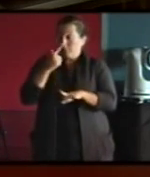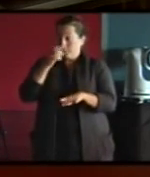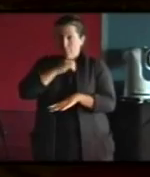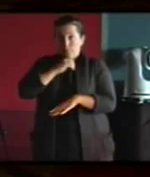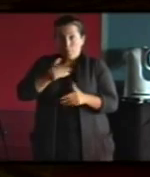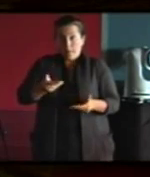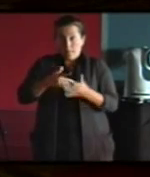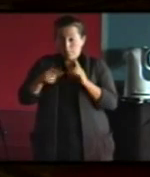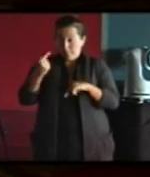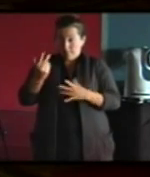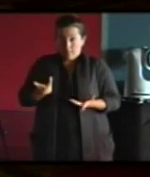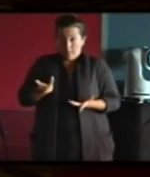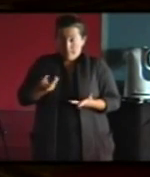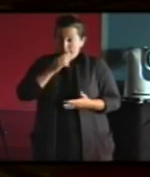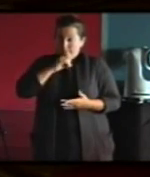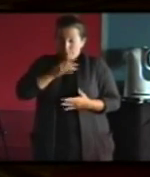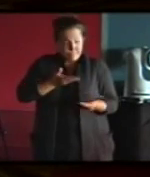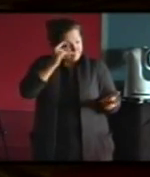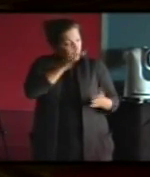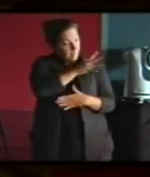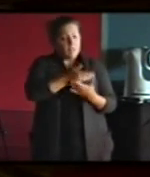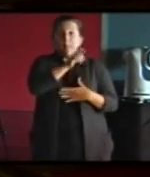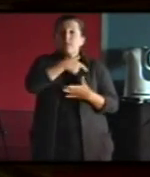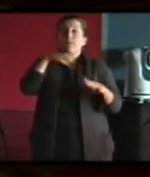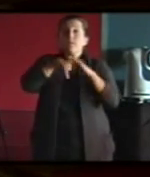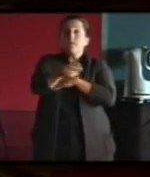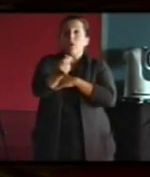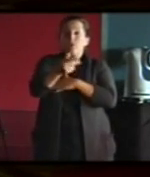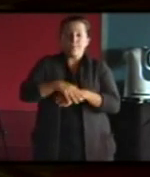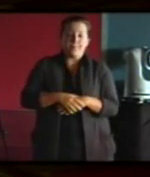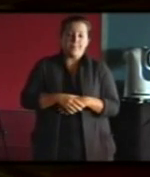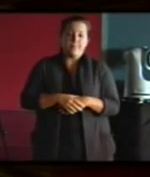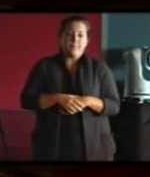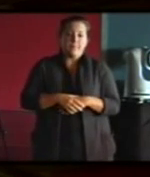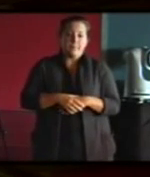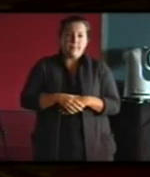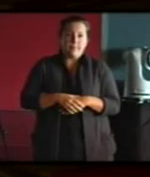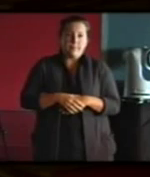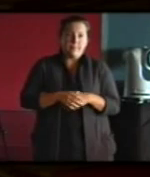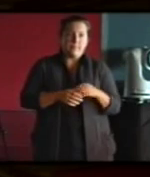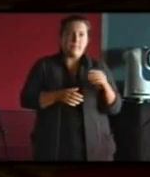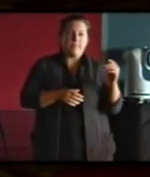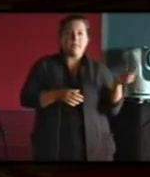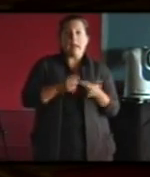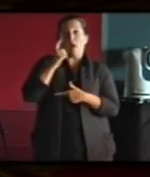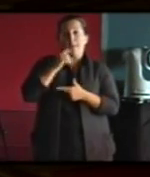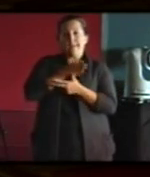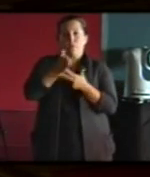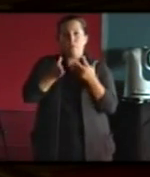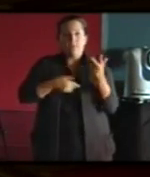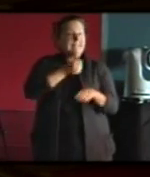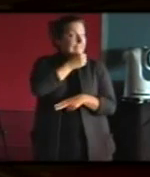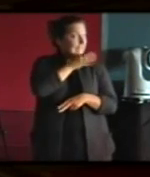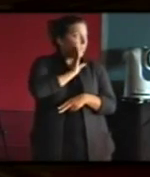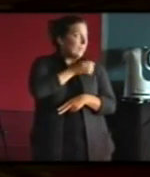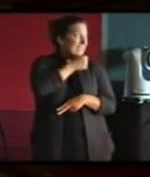obsolètes. D'abord, le point de vue de l'investisseur, Antoine de Breuil. Alors, je vais vous faire trois remarques. Collez bien le